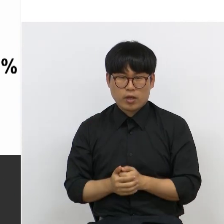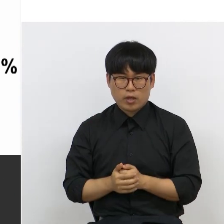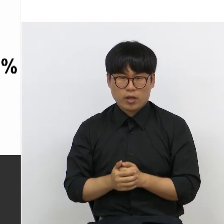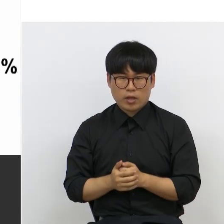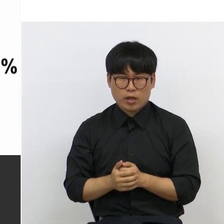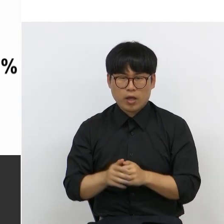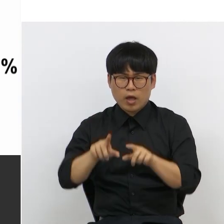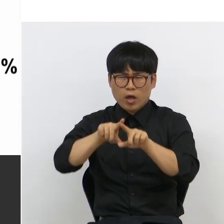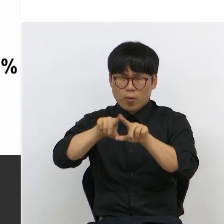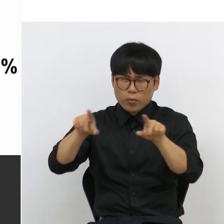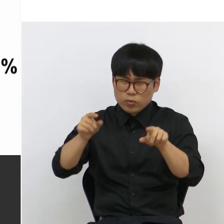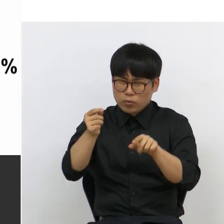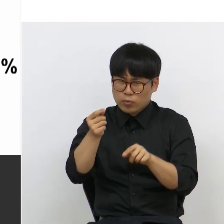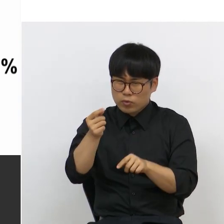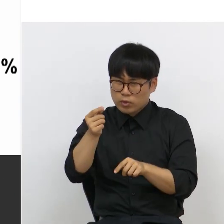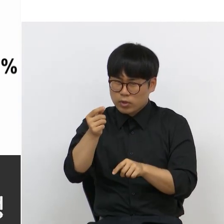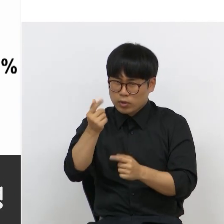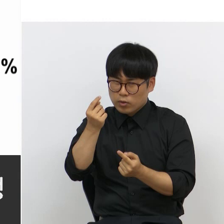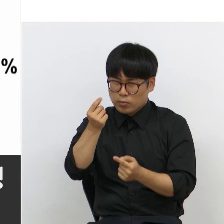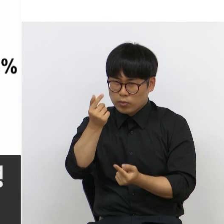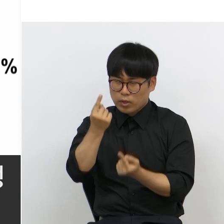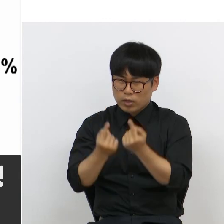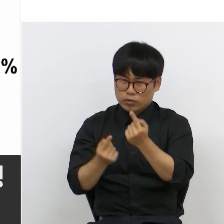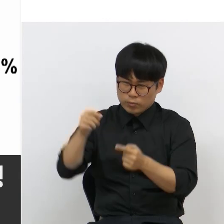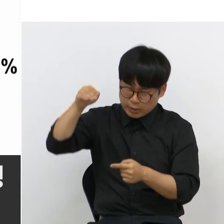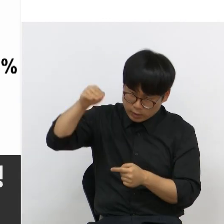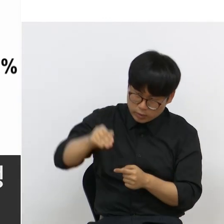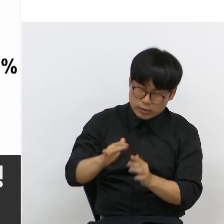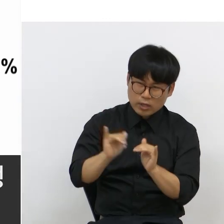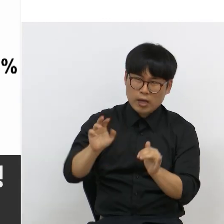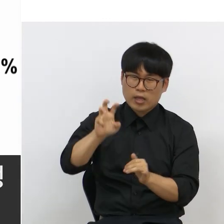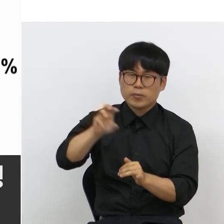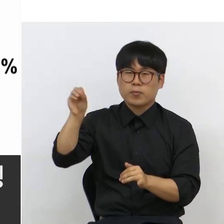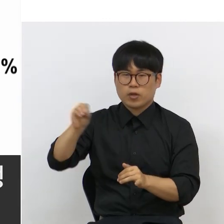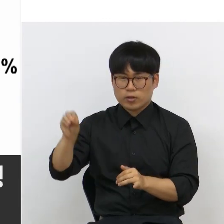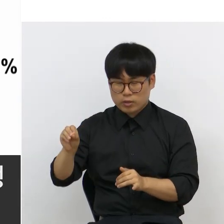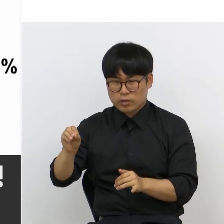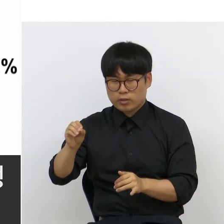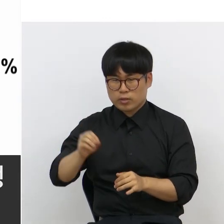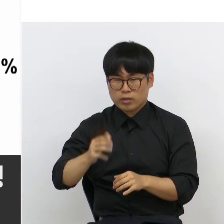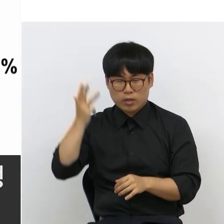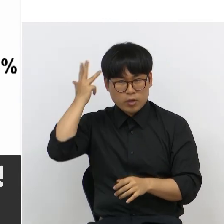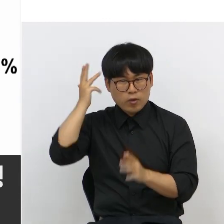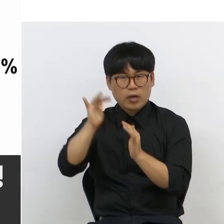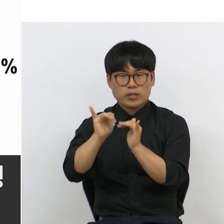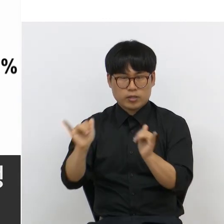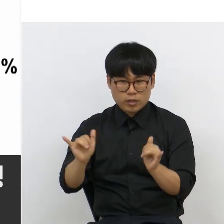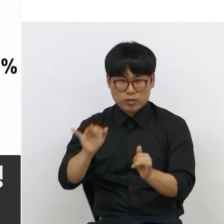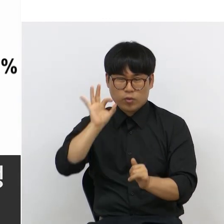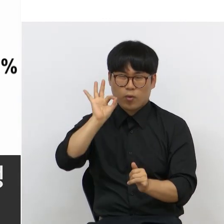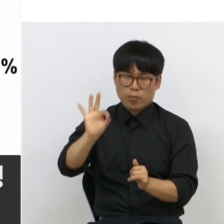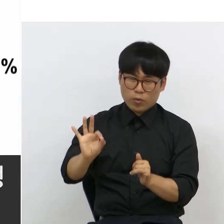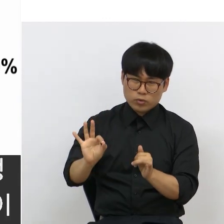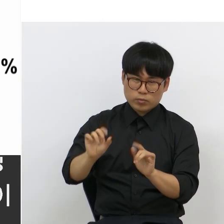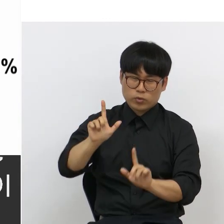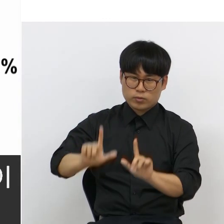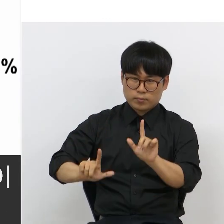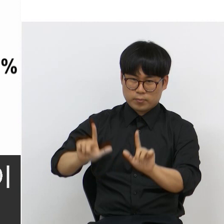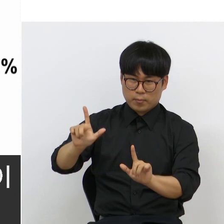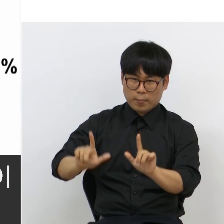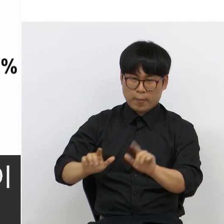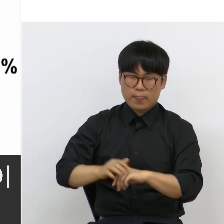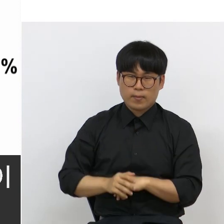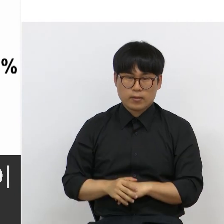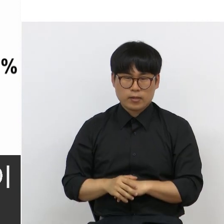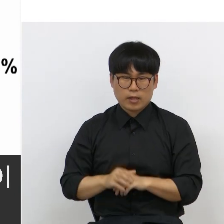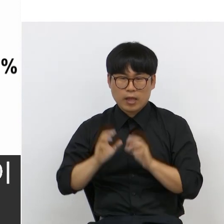좀 떨어져 있는 사람, 많으면 한 30%의 환자들이 그런 걸 보이고 있습니다만 이런 환자들은 자기가 인공화학을 했을 때 아니면